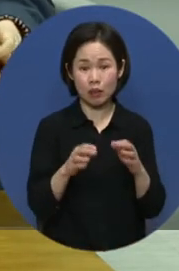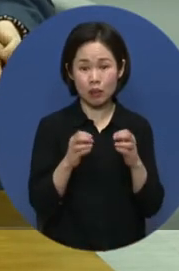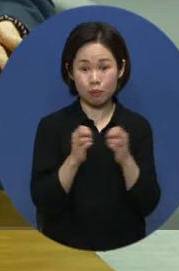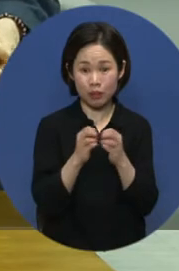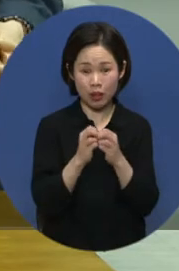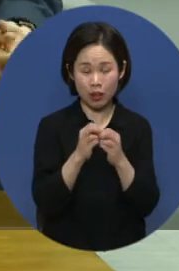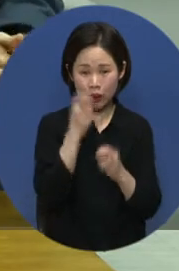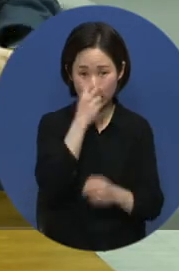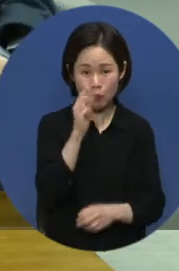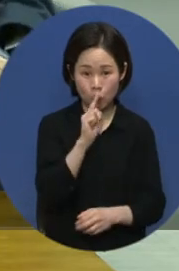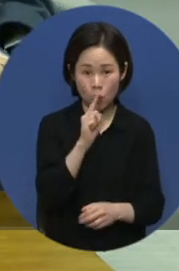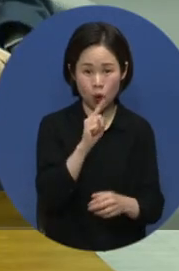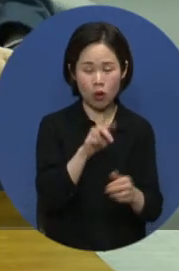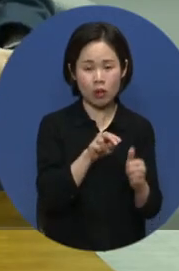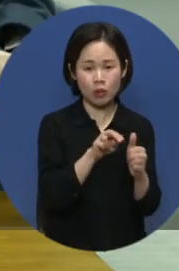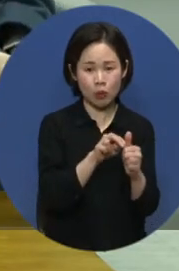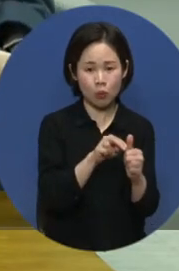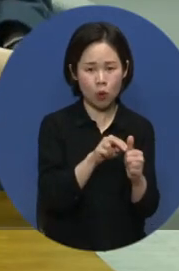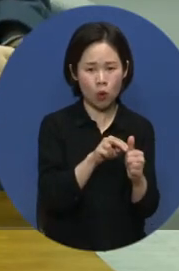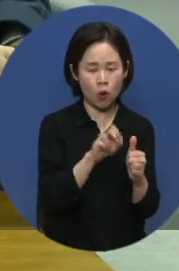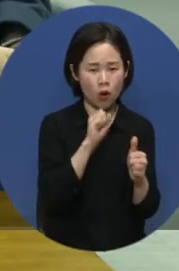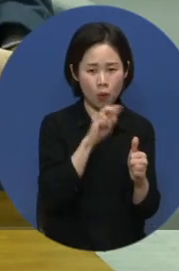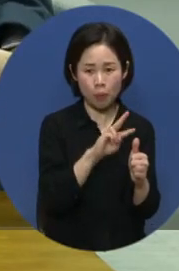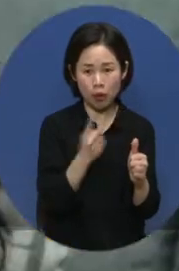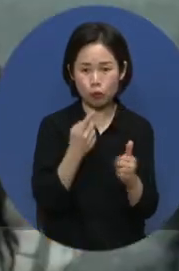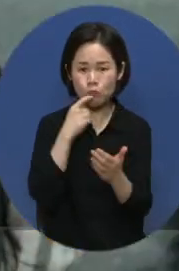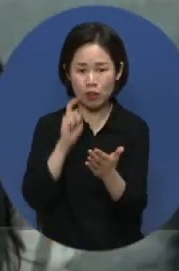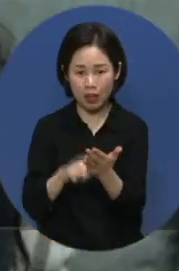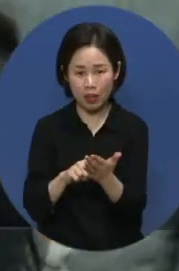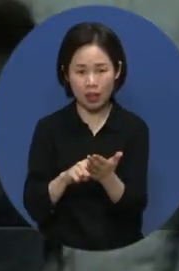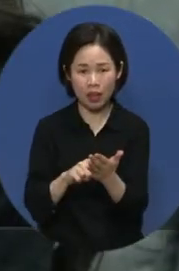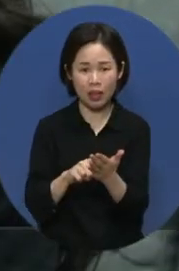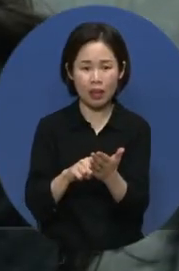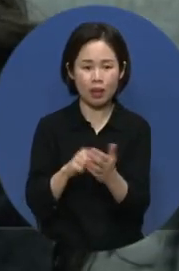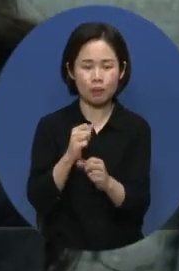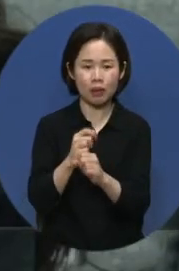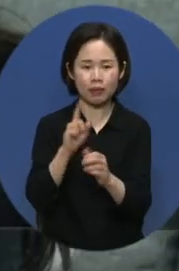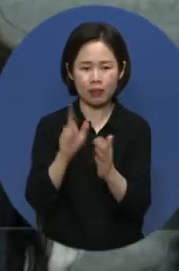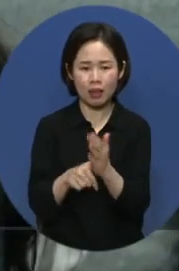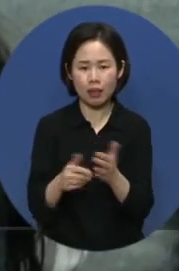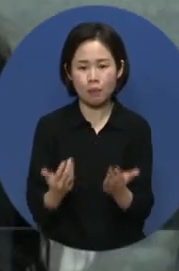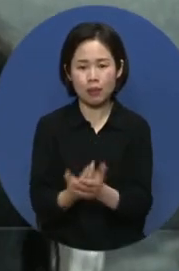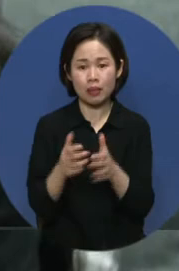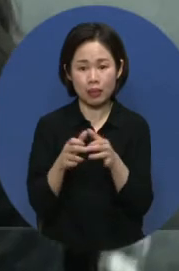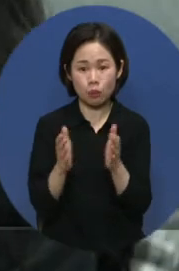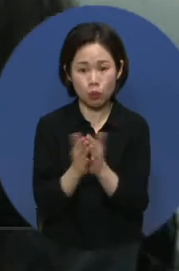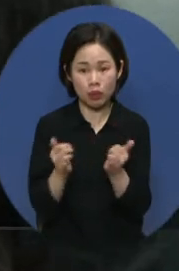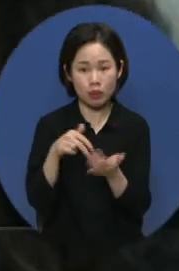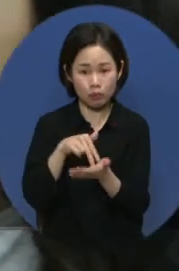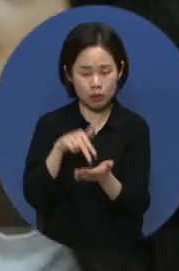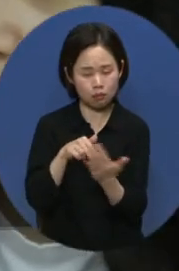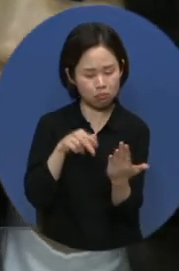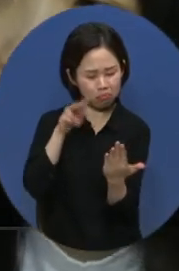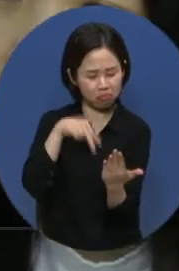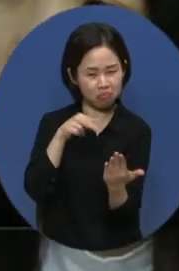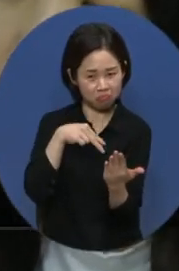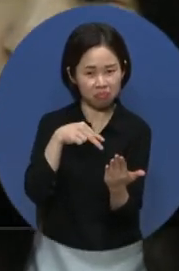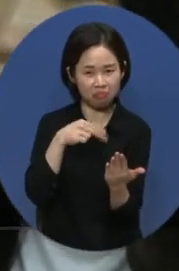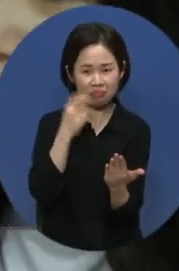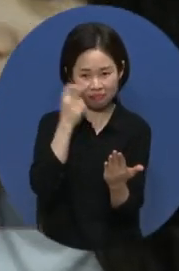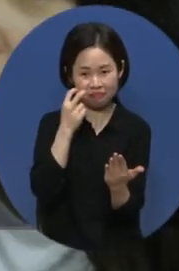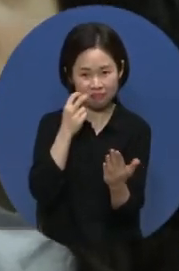건 쉬운 정보로 만들 때 발달장애 당사자로서 감수해 주시는 역할을 네, 하고 계시고요.